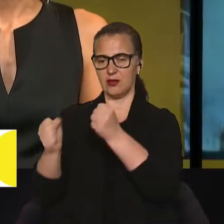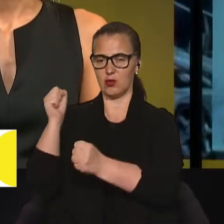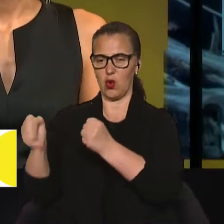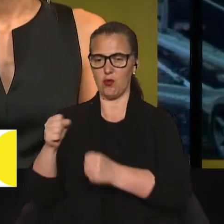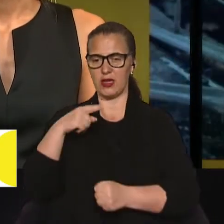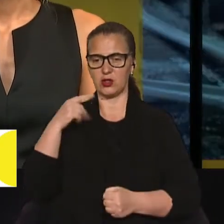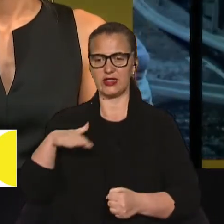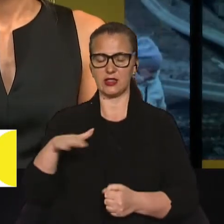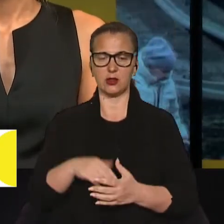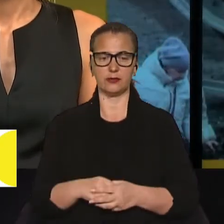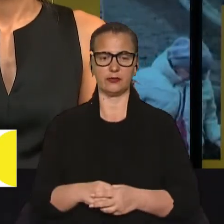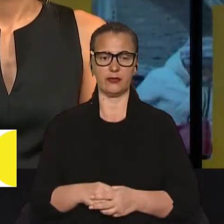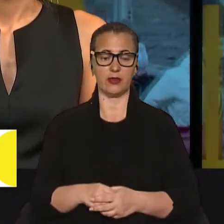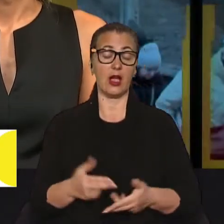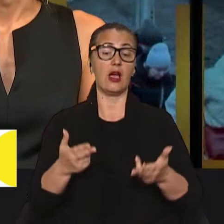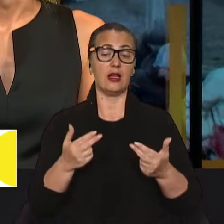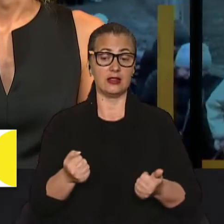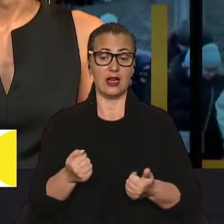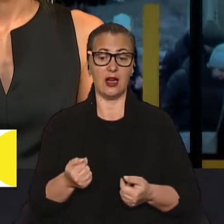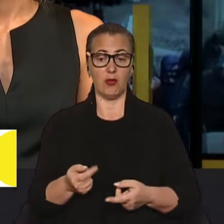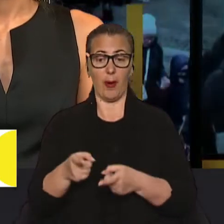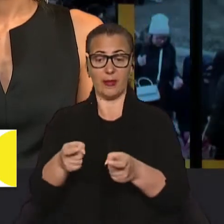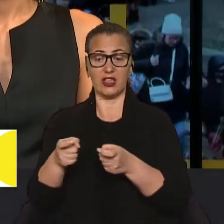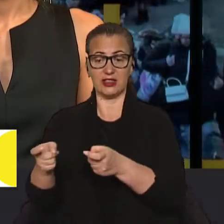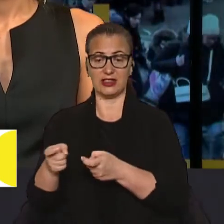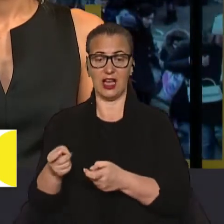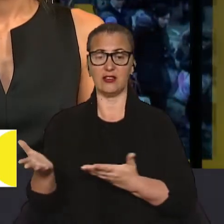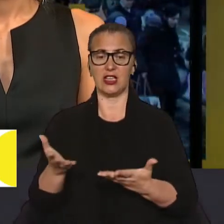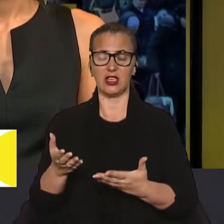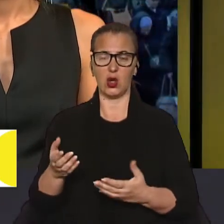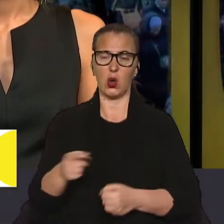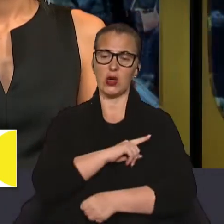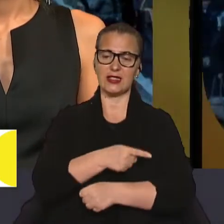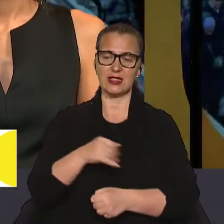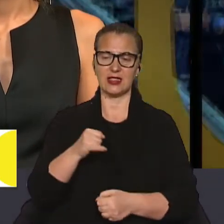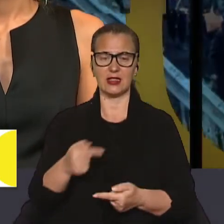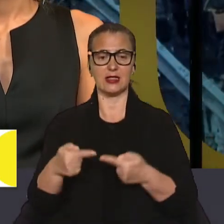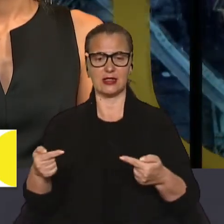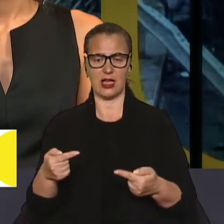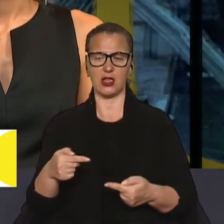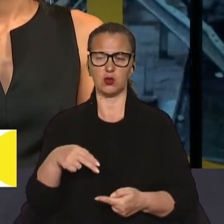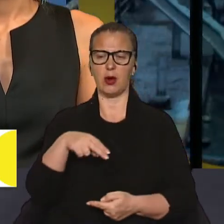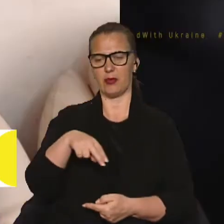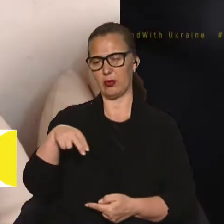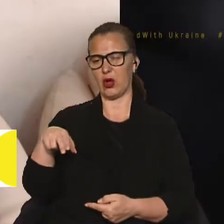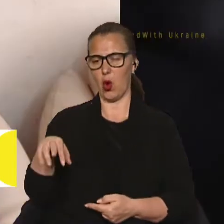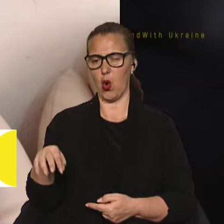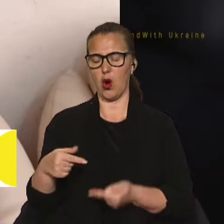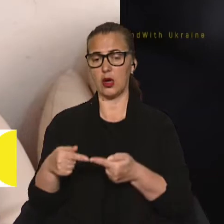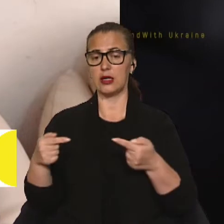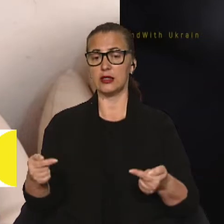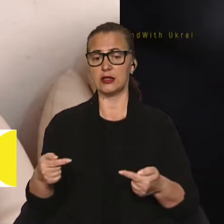Так і є, тому що іменно підтягування определенних сил і средств, в основному це система противовоздушної оборони.